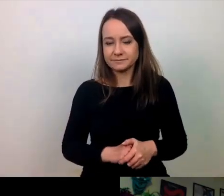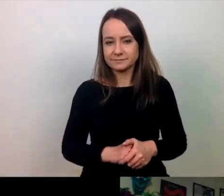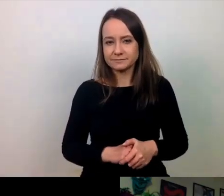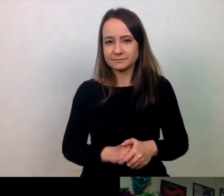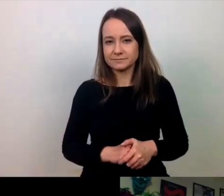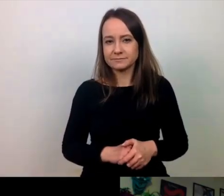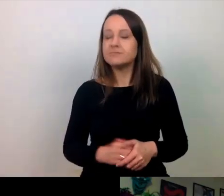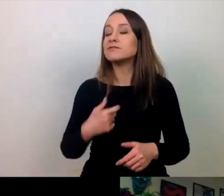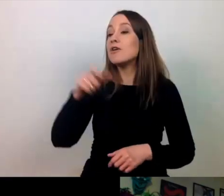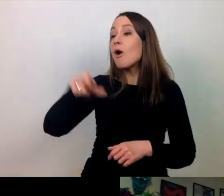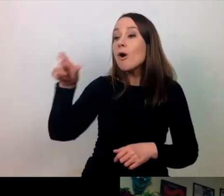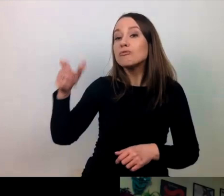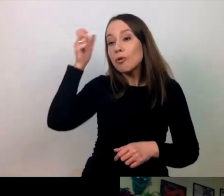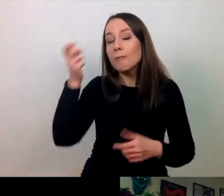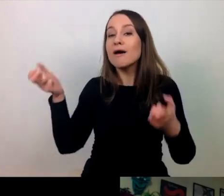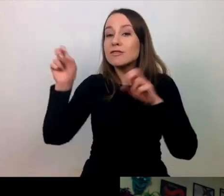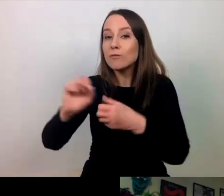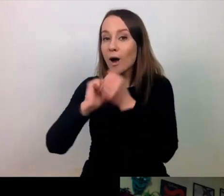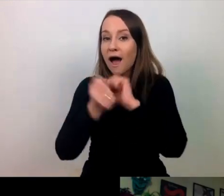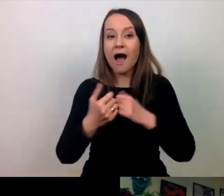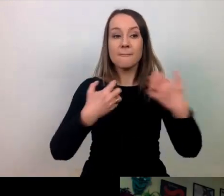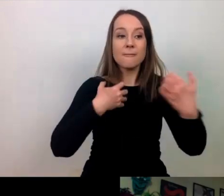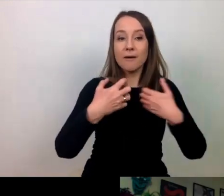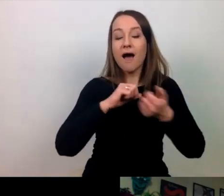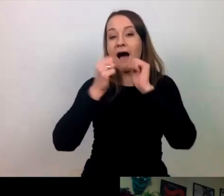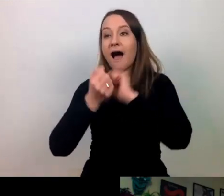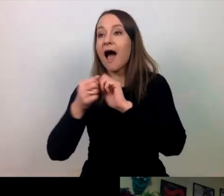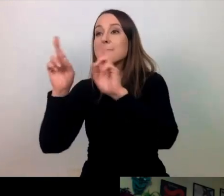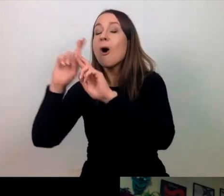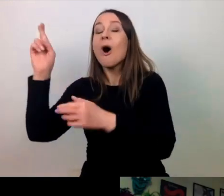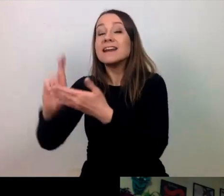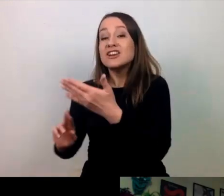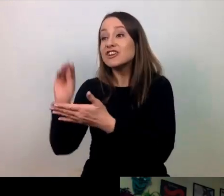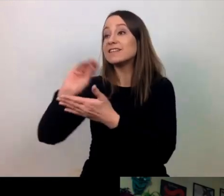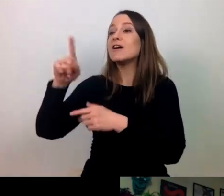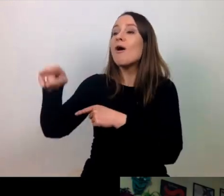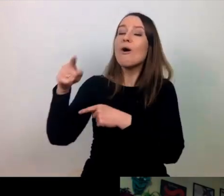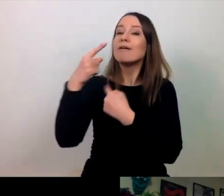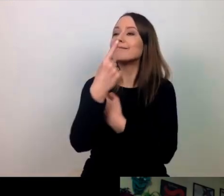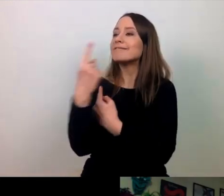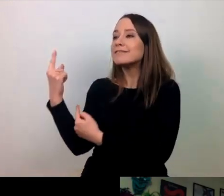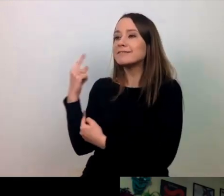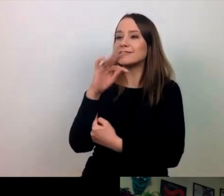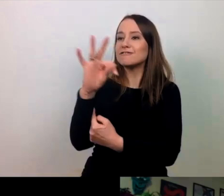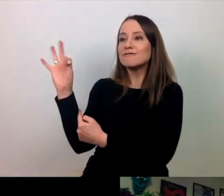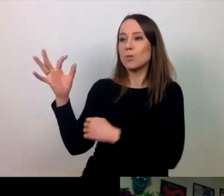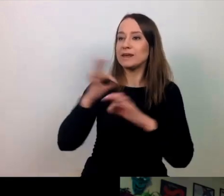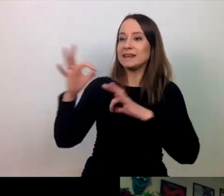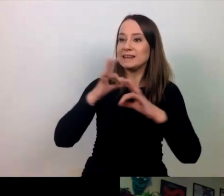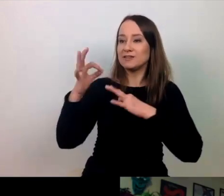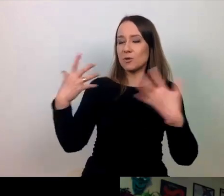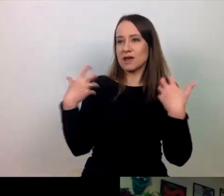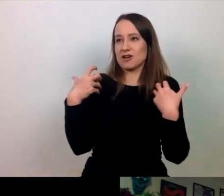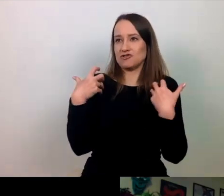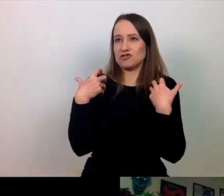albo aktorzy, ale też często reżyserzy opowiadają historię o swoim własnym życiu przekuwając to, co prawdziwe,